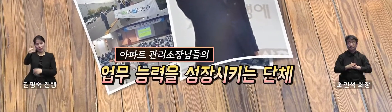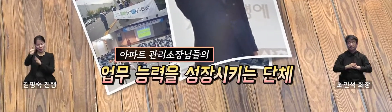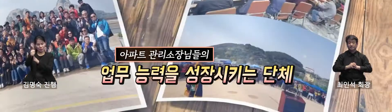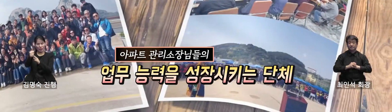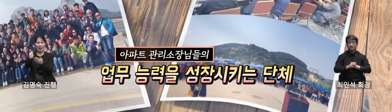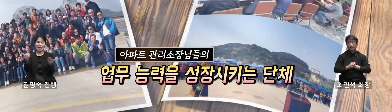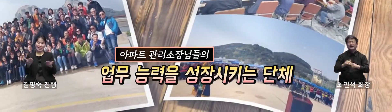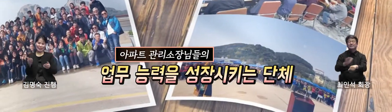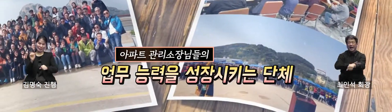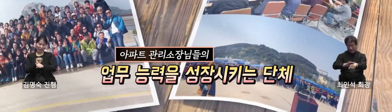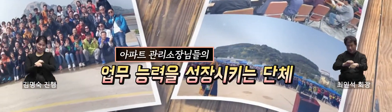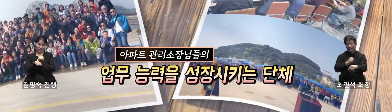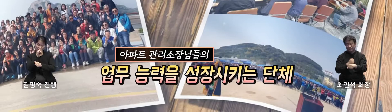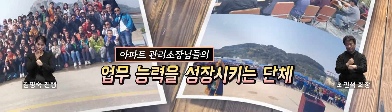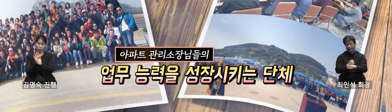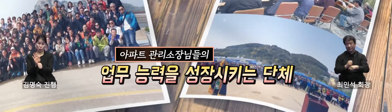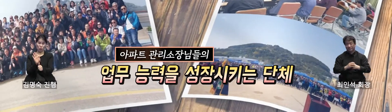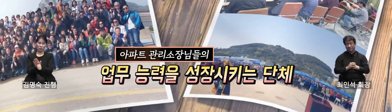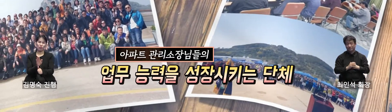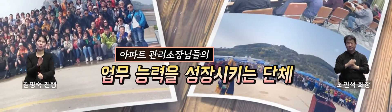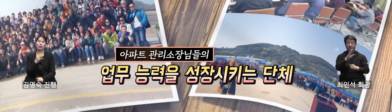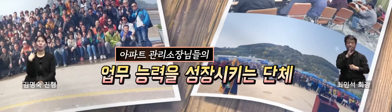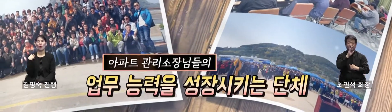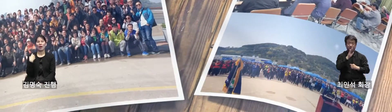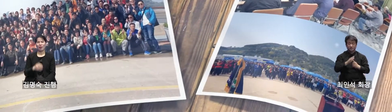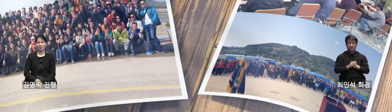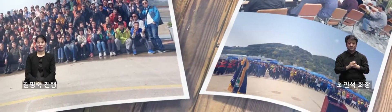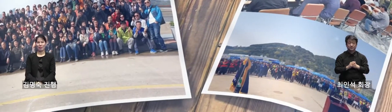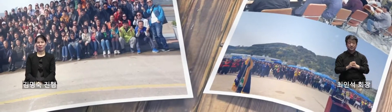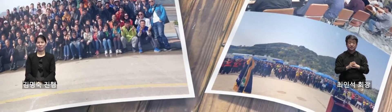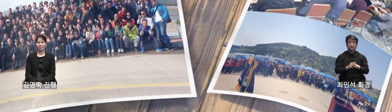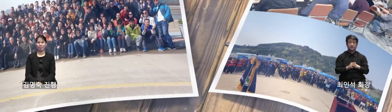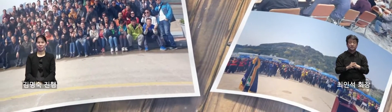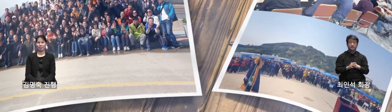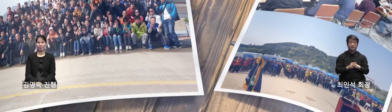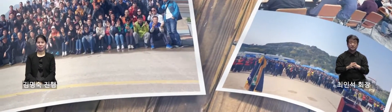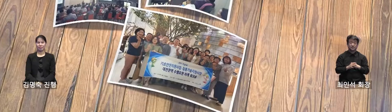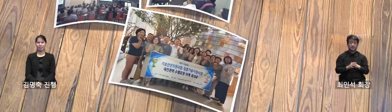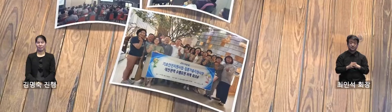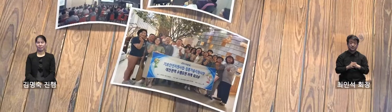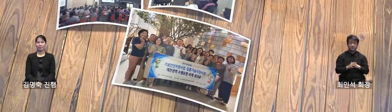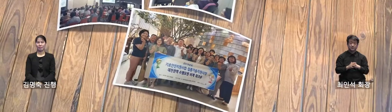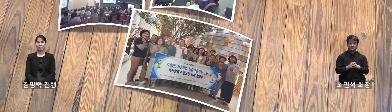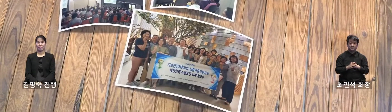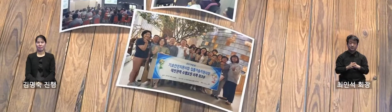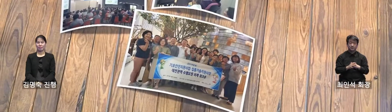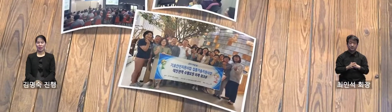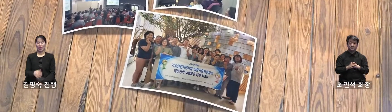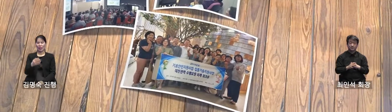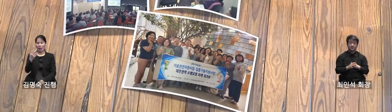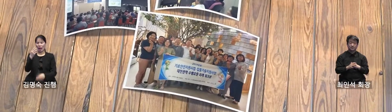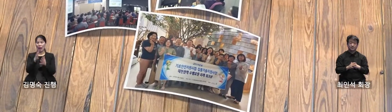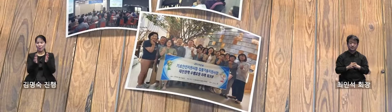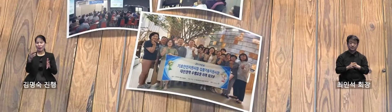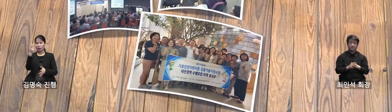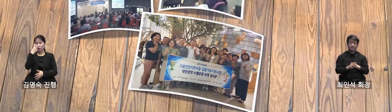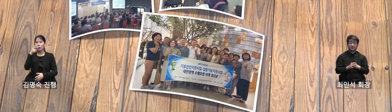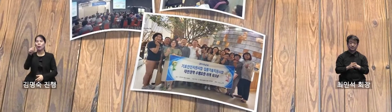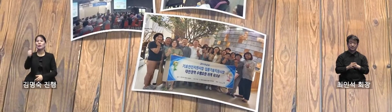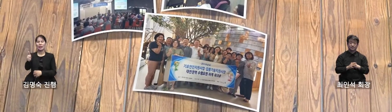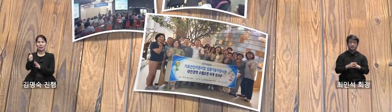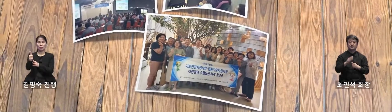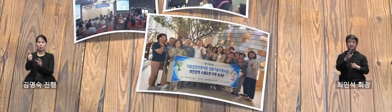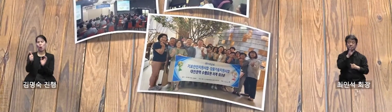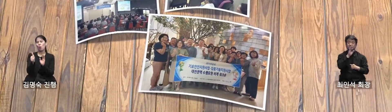일을 잘할 수 있도록 잘하실 수 있도록 네, 그렇습니다. 이제 말하자면 그분들을 좀 네.